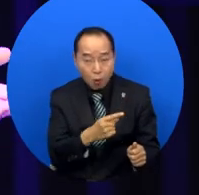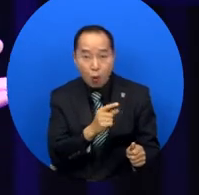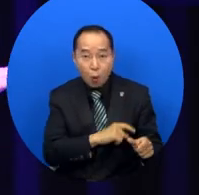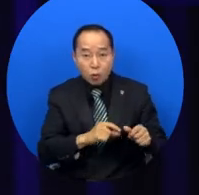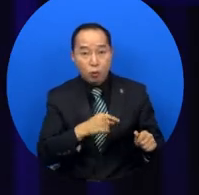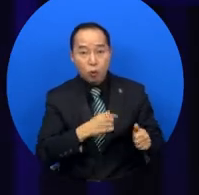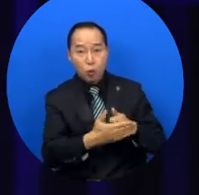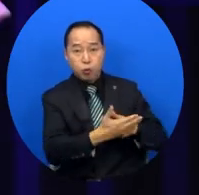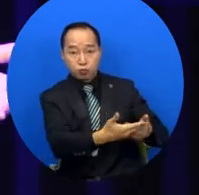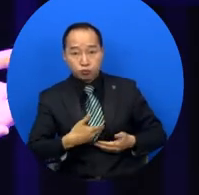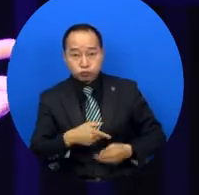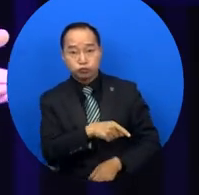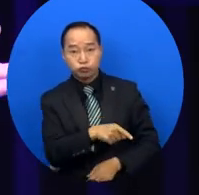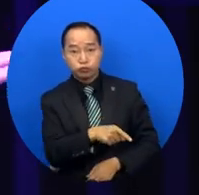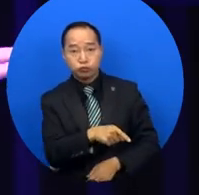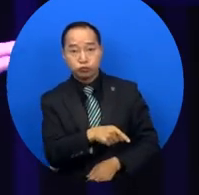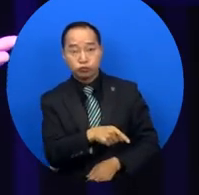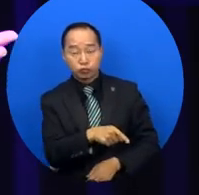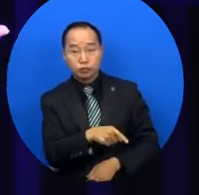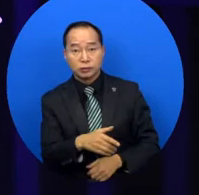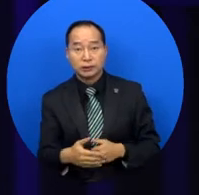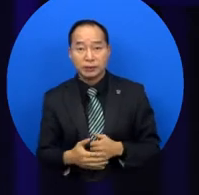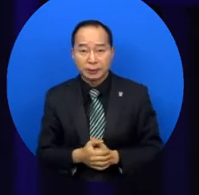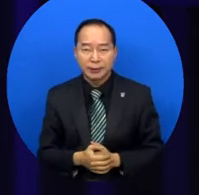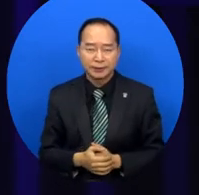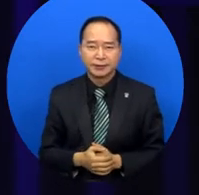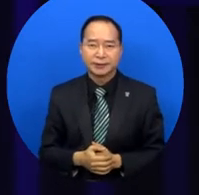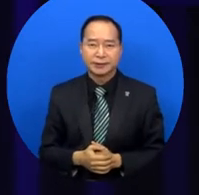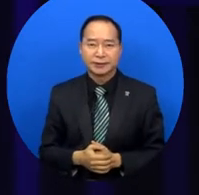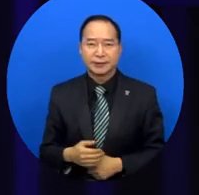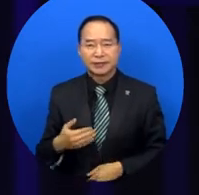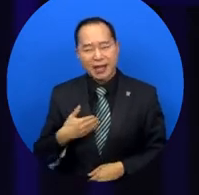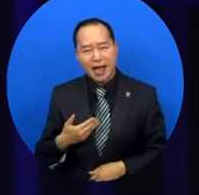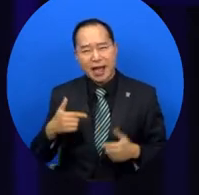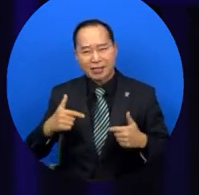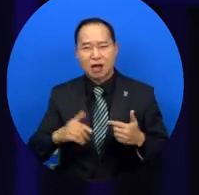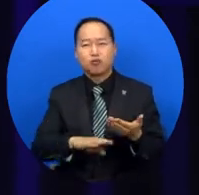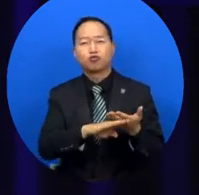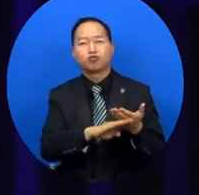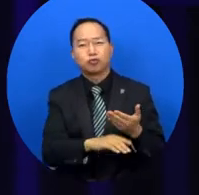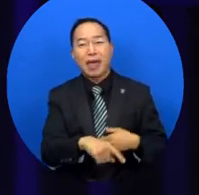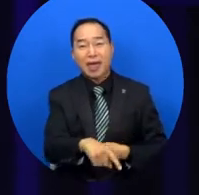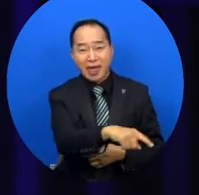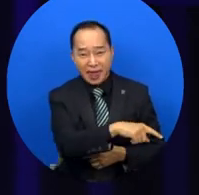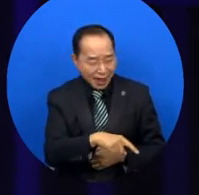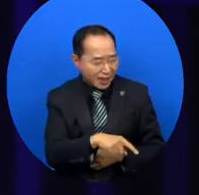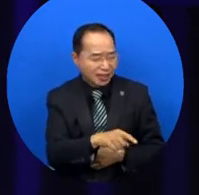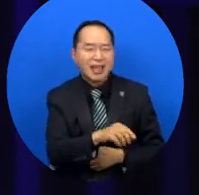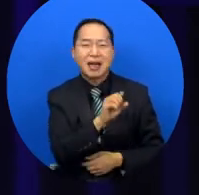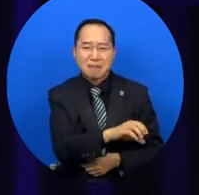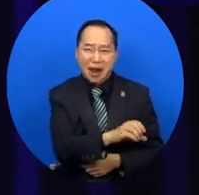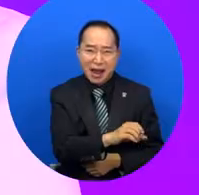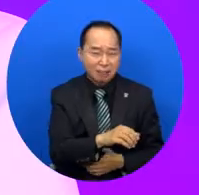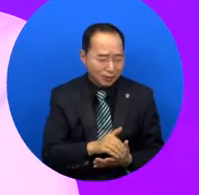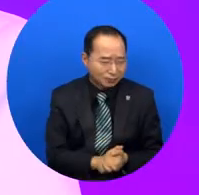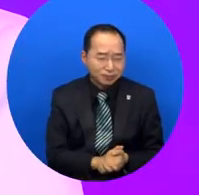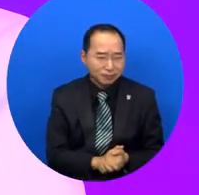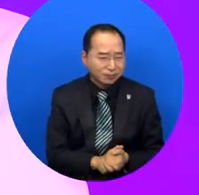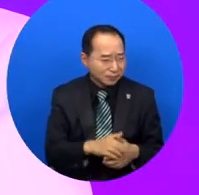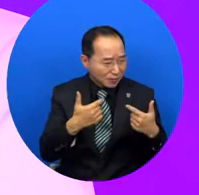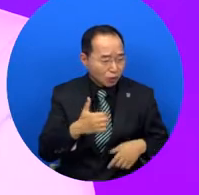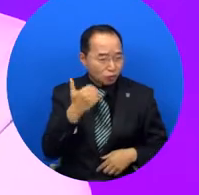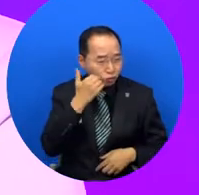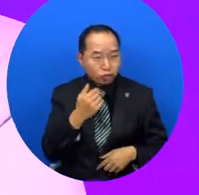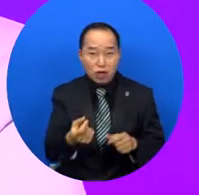제가 도움을 받은 상황이잖아요. 그래서 이거를 제가 얘기하면 항상 그 후배들한테 그런 얘기를 해요.